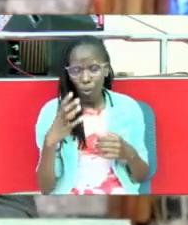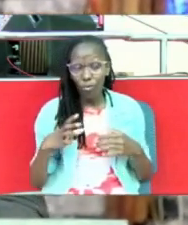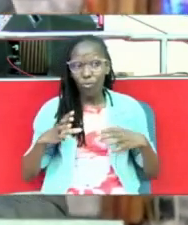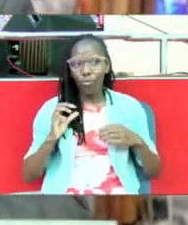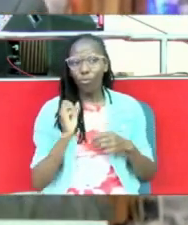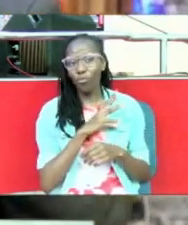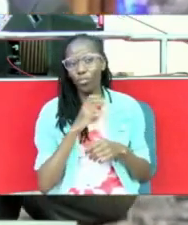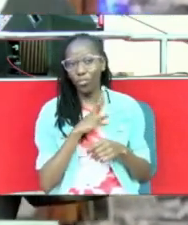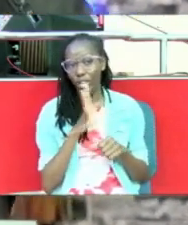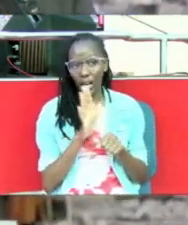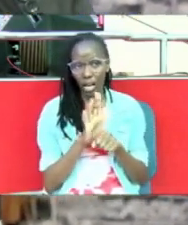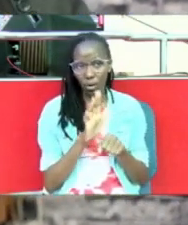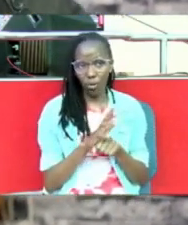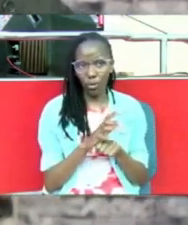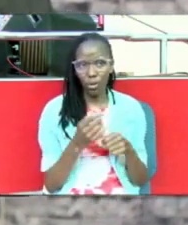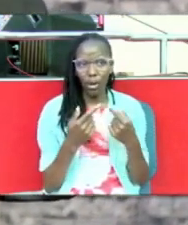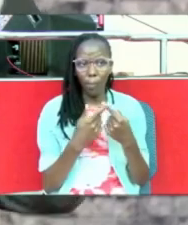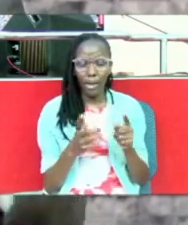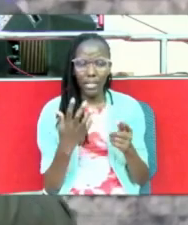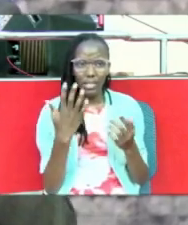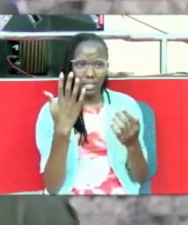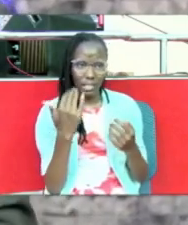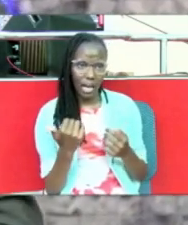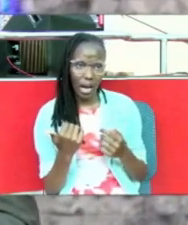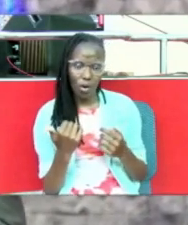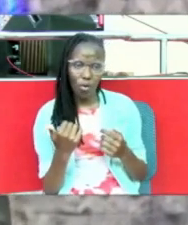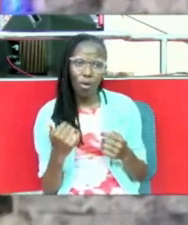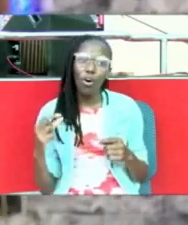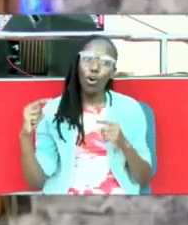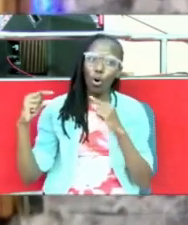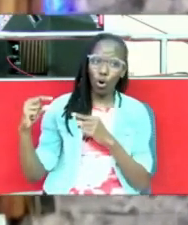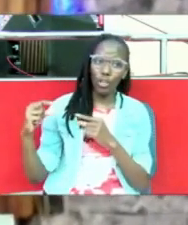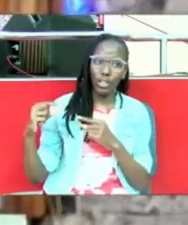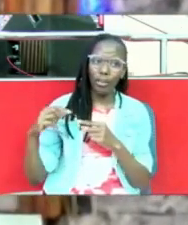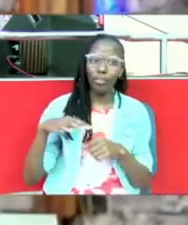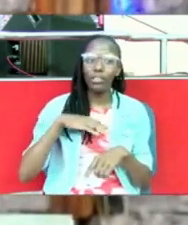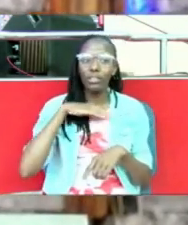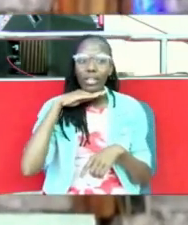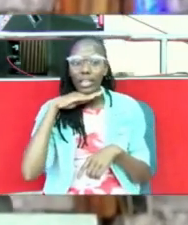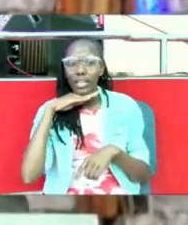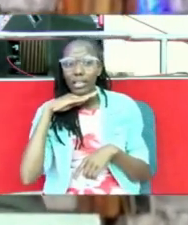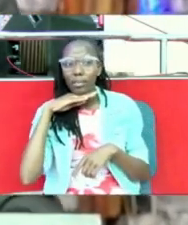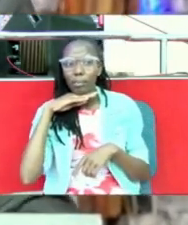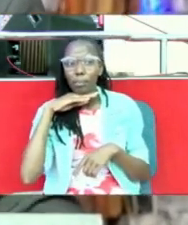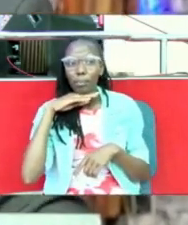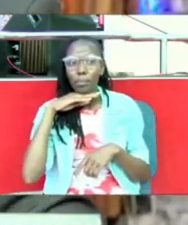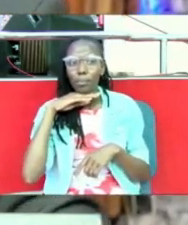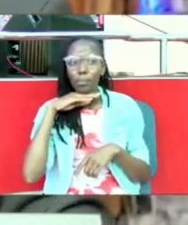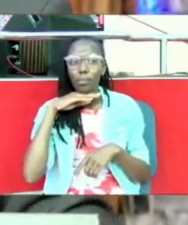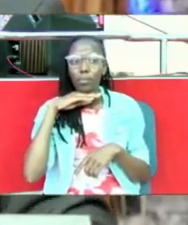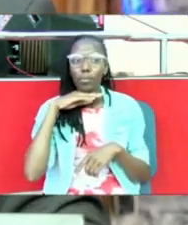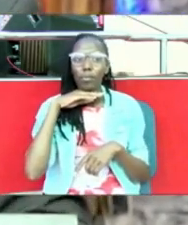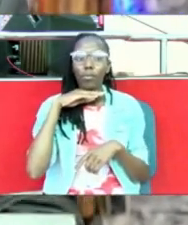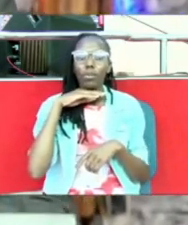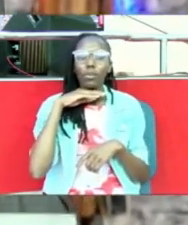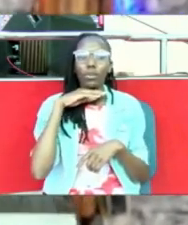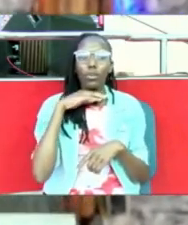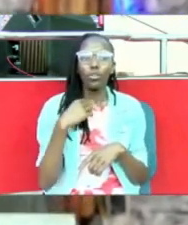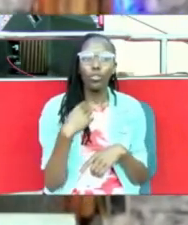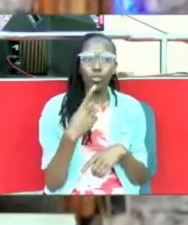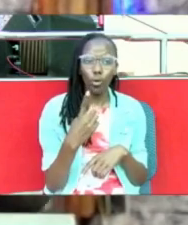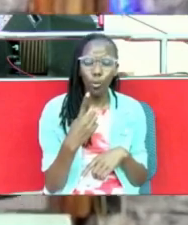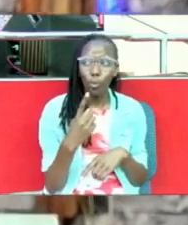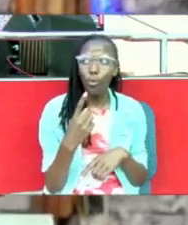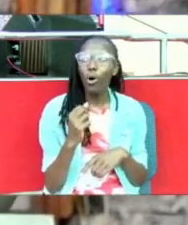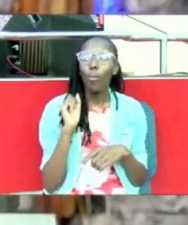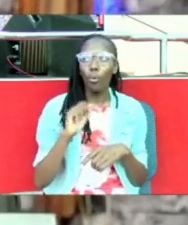sana. But now that the giant has fallen, lakini kwa sababu shujaa wao ameweza kushindwa, so now they were